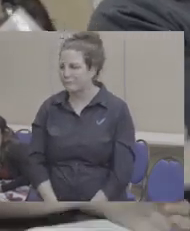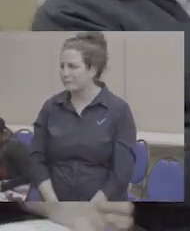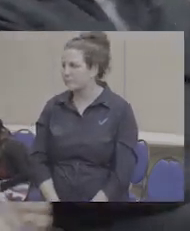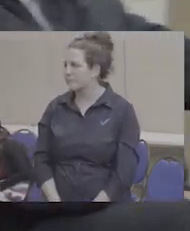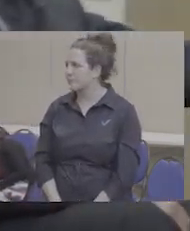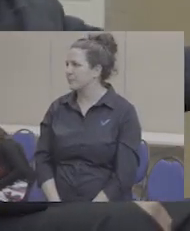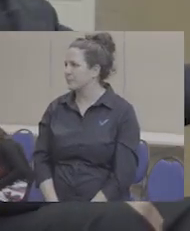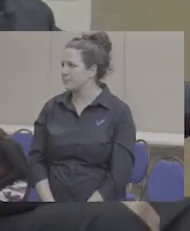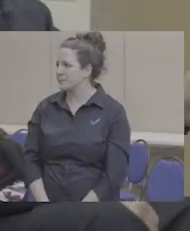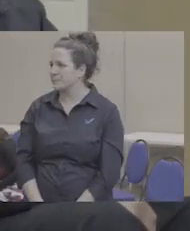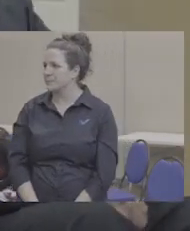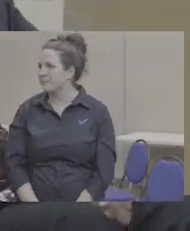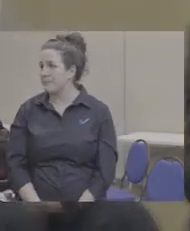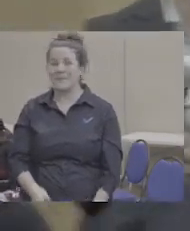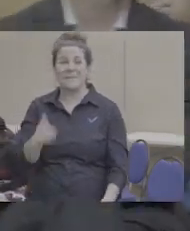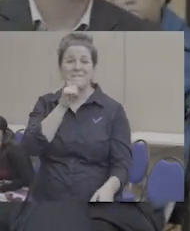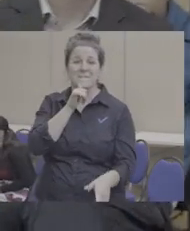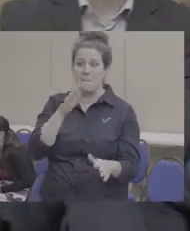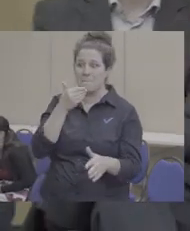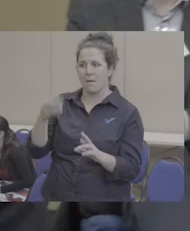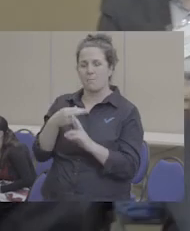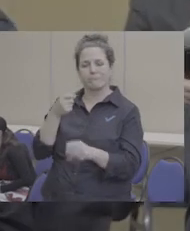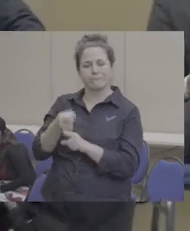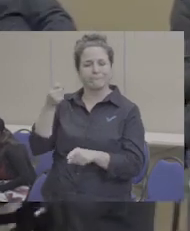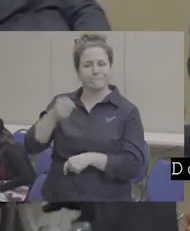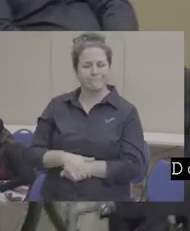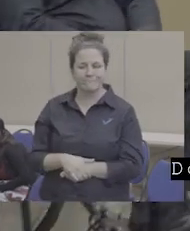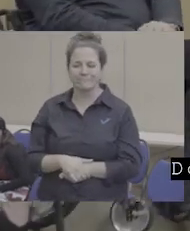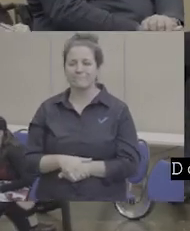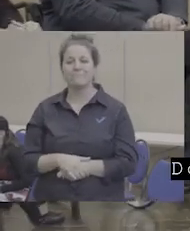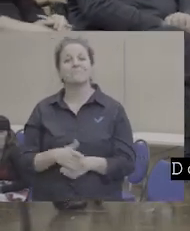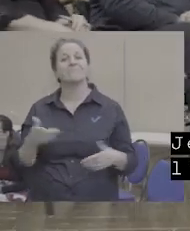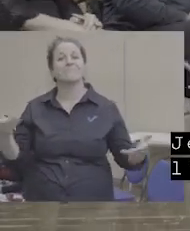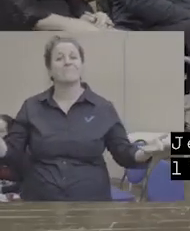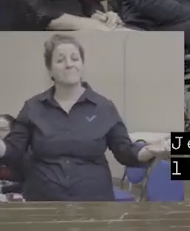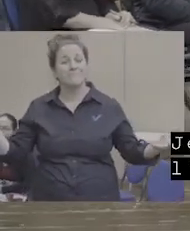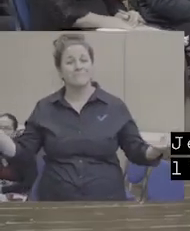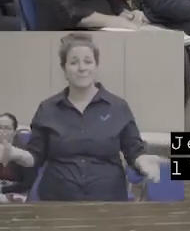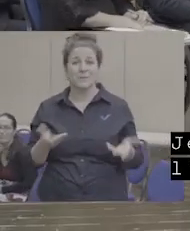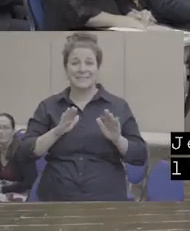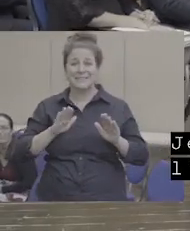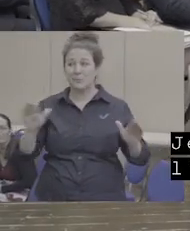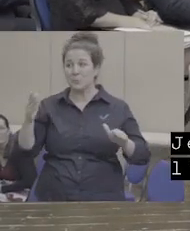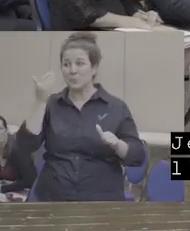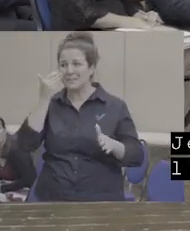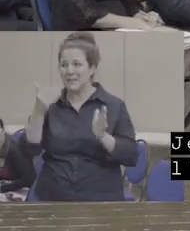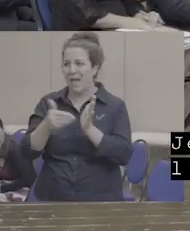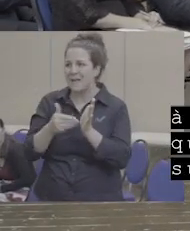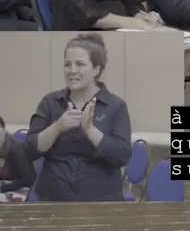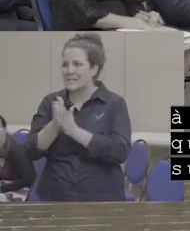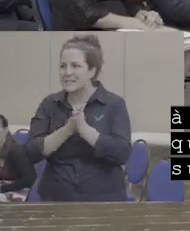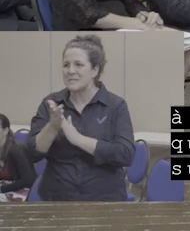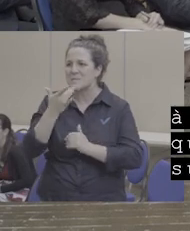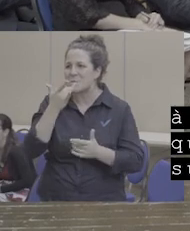Oui. Non, mais oui, c'est bon. Donc, c'est tout. Je sais qu'il y avait encore de